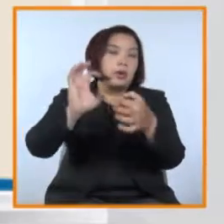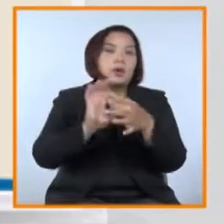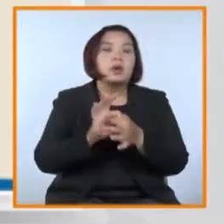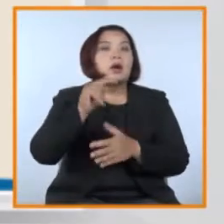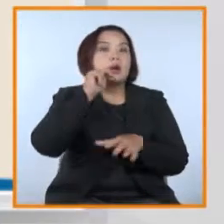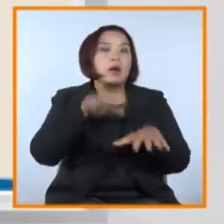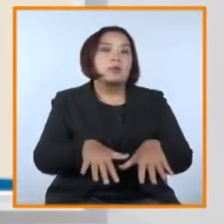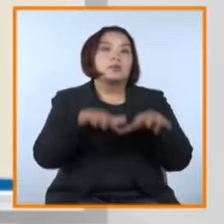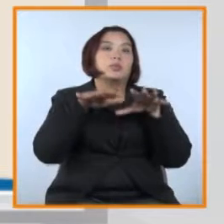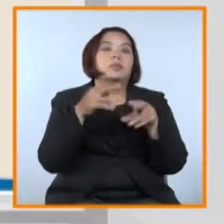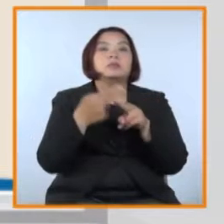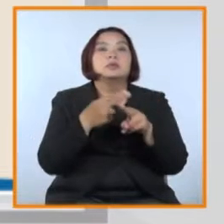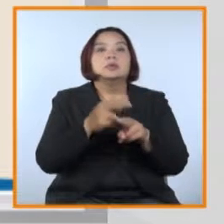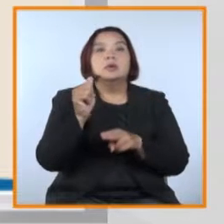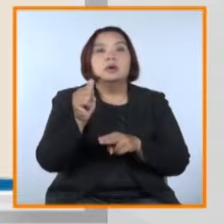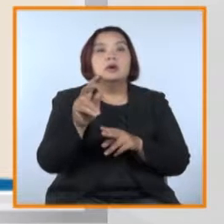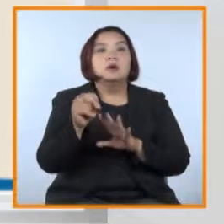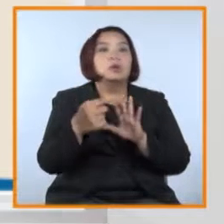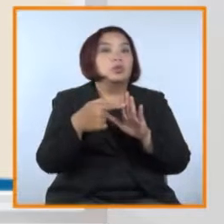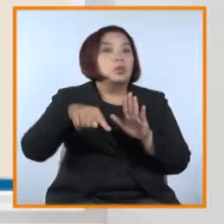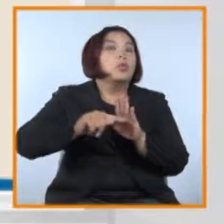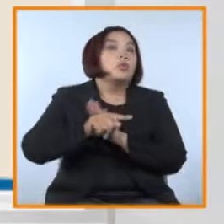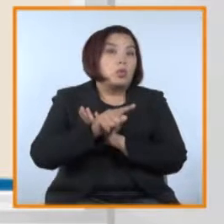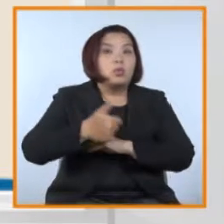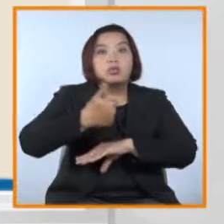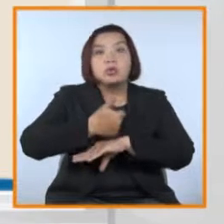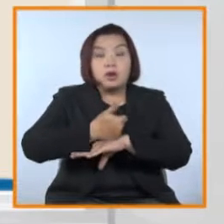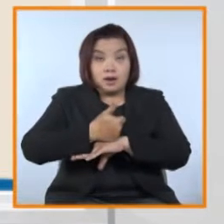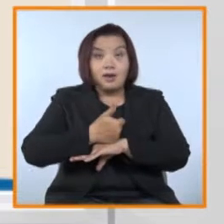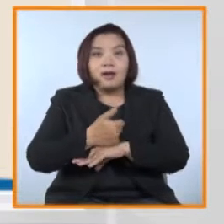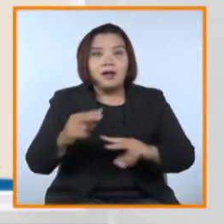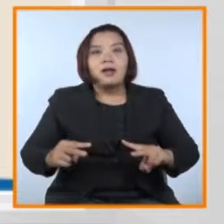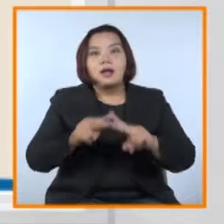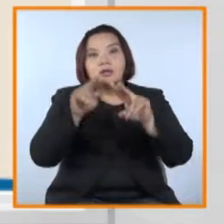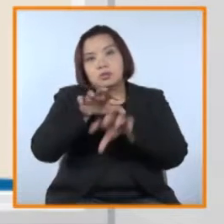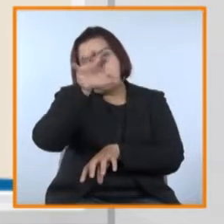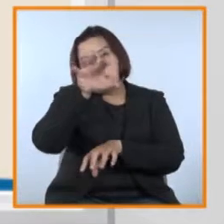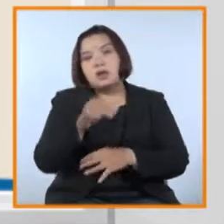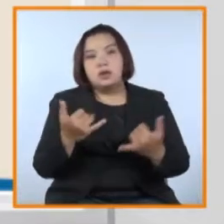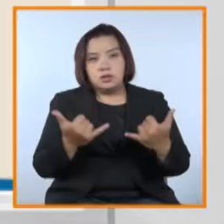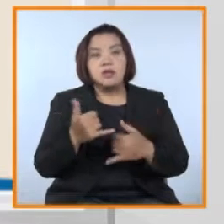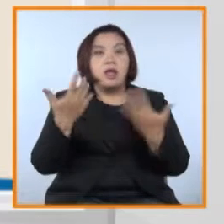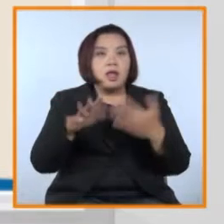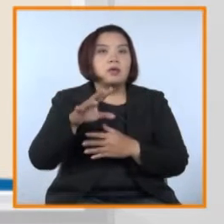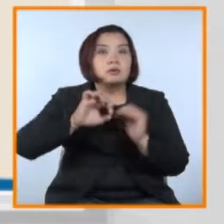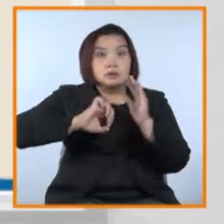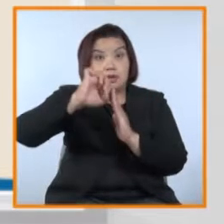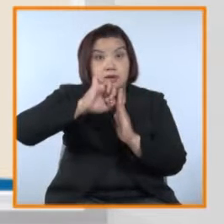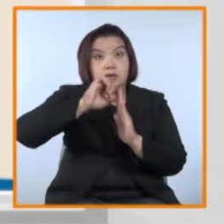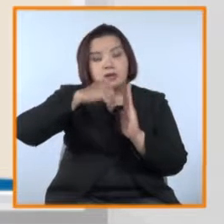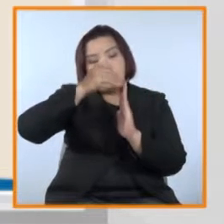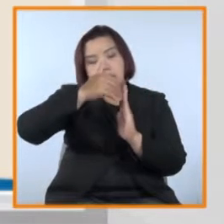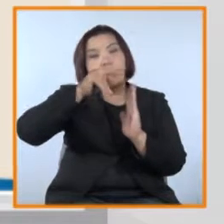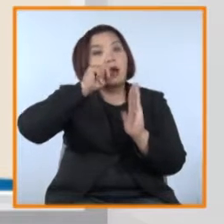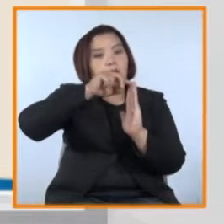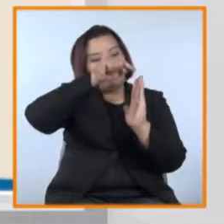โดยพลเอกอนุพงษ์เผ่าจินดารัฐมนตรีว่าการกระทรวงมหาดไทยกล่าวว่าขณะนี้น้ำจากภาคเหนือไหลมาถึงภาคกลางแล้วเมื่อฝ